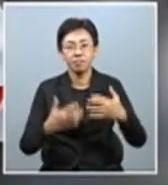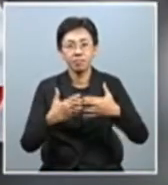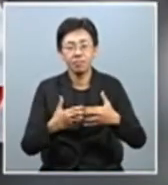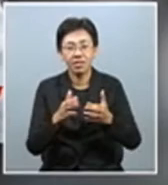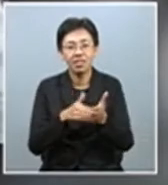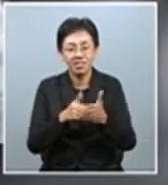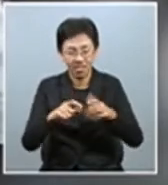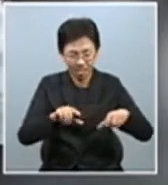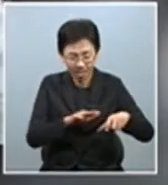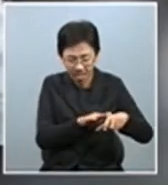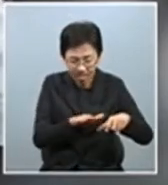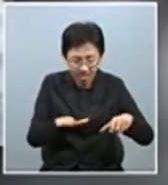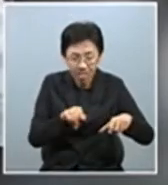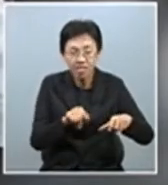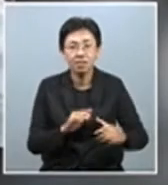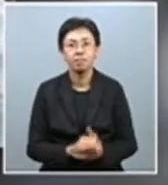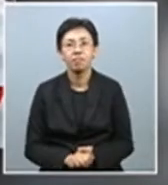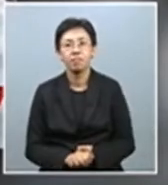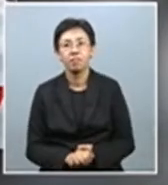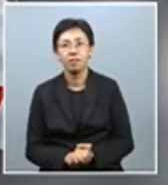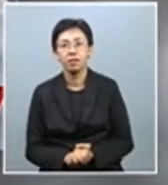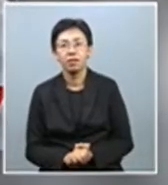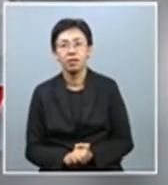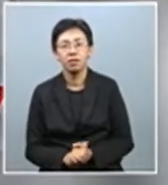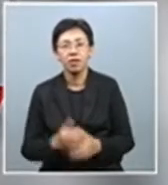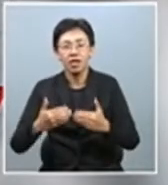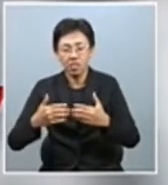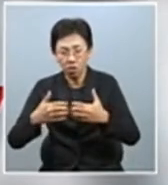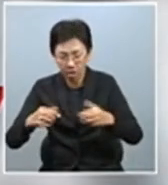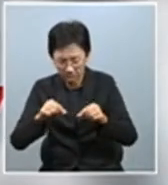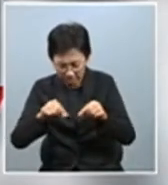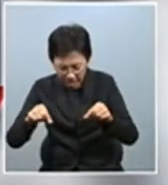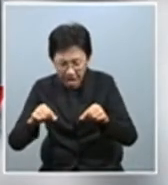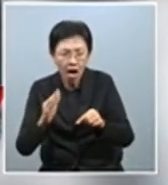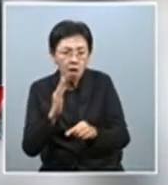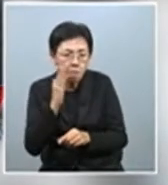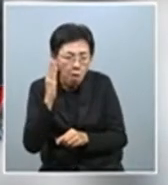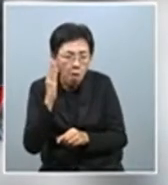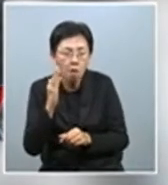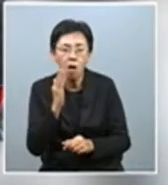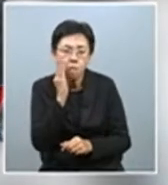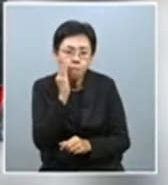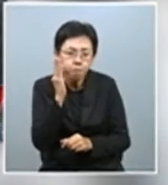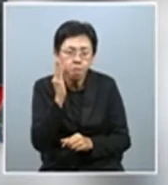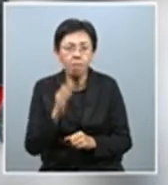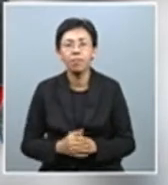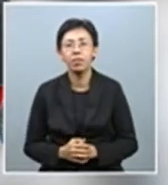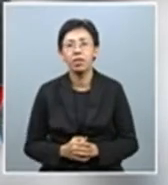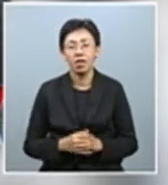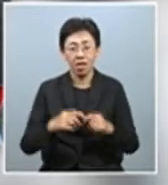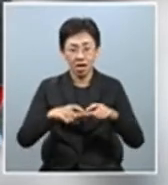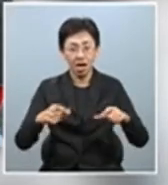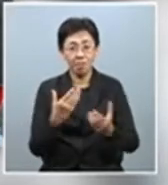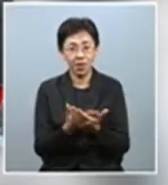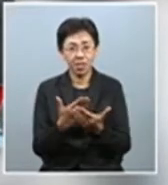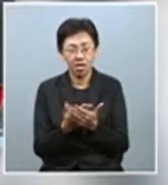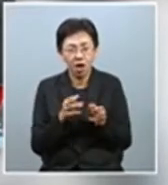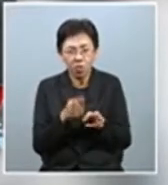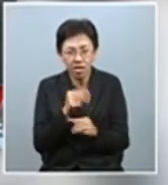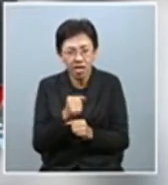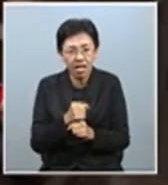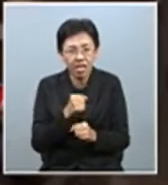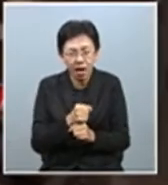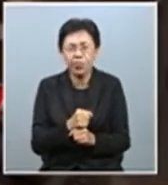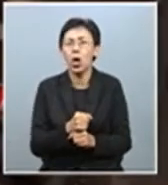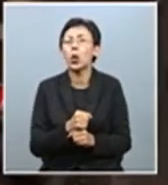นะคะแล้วก็ทางด้านนี้ก็จะเป็นแม่พิมพ์เส้นนูนค่ะ โอ้โหกว่าจะออกมาเป็นธนบัตร1ใบก็มีขั้นตอนที่อา